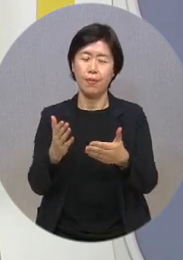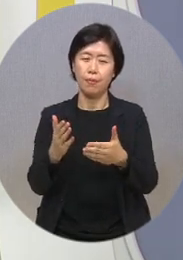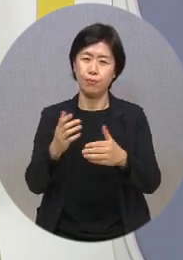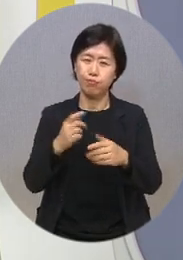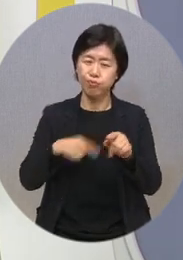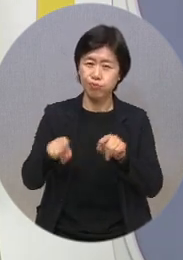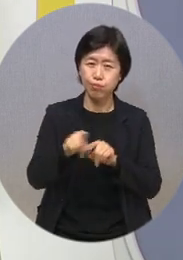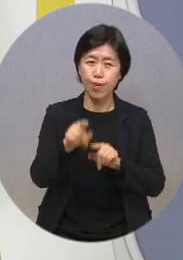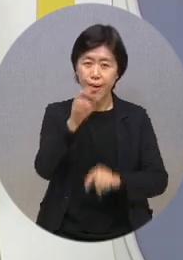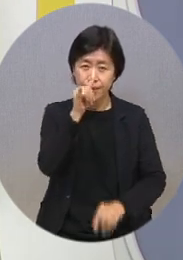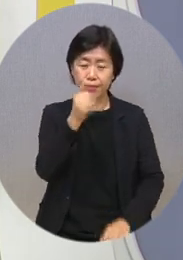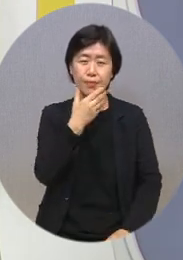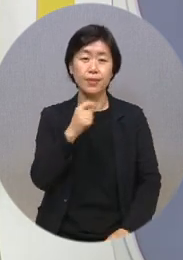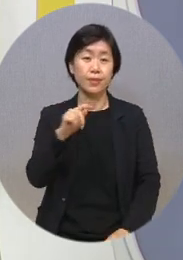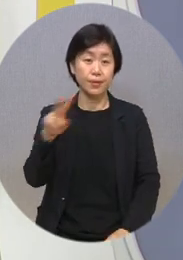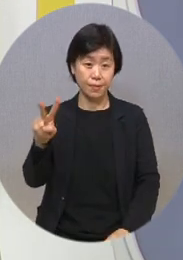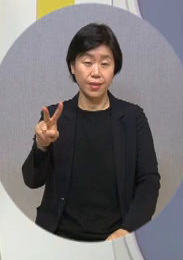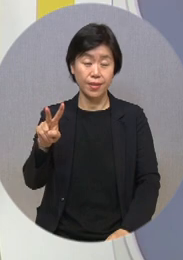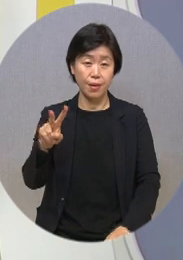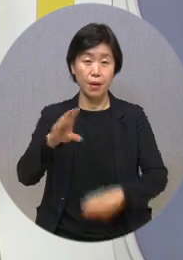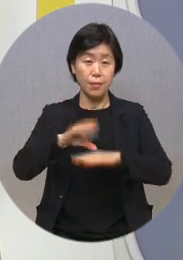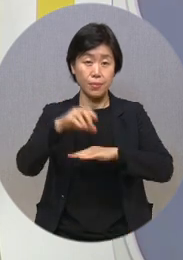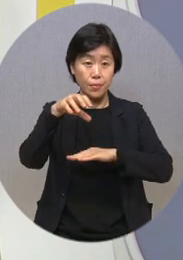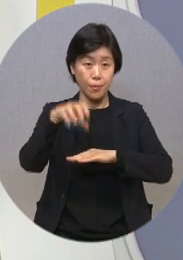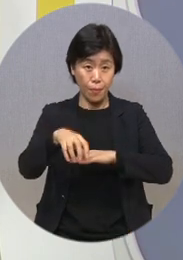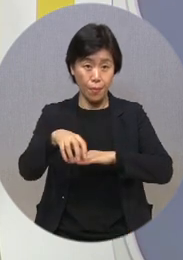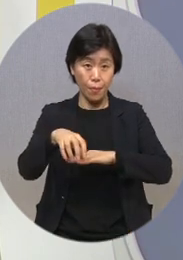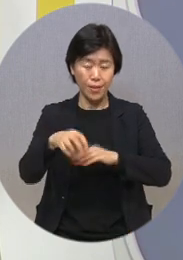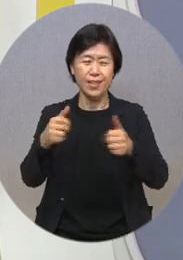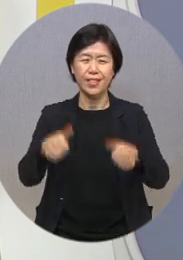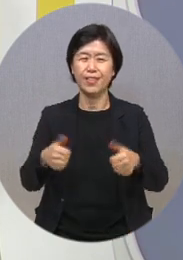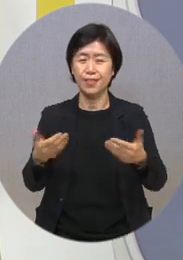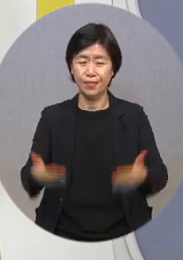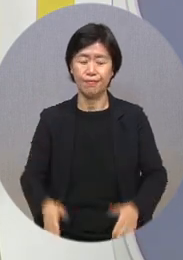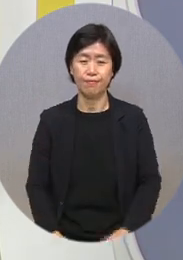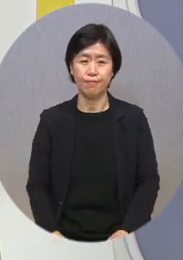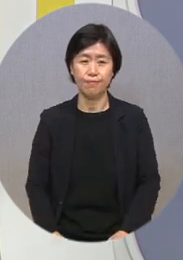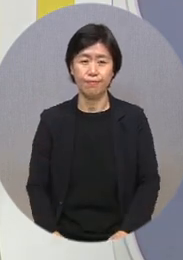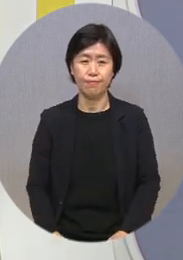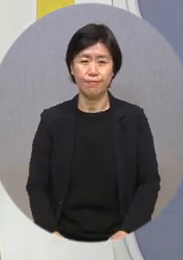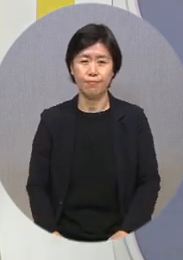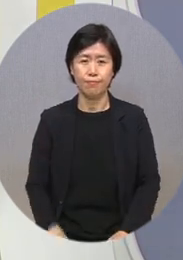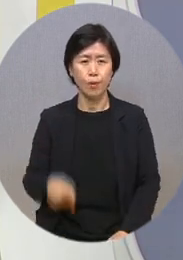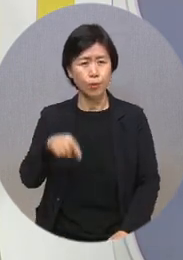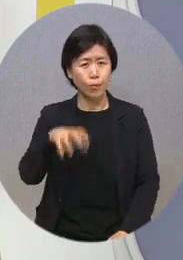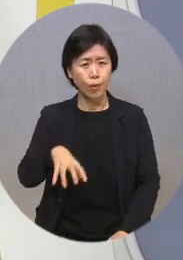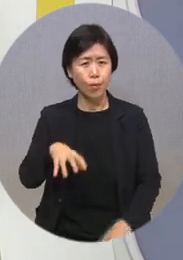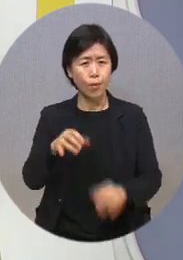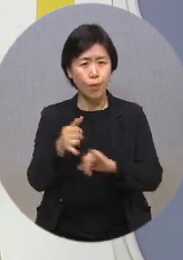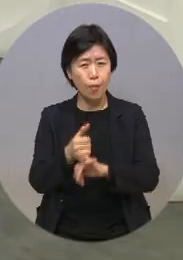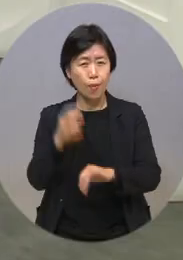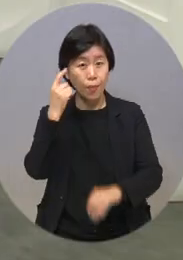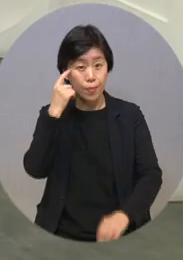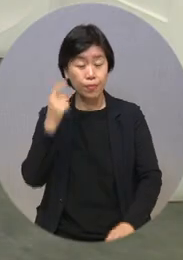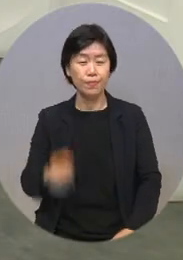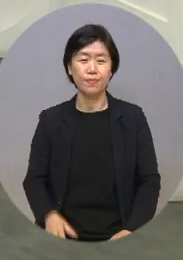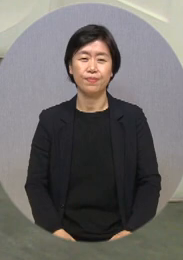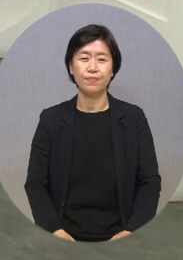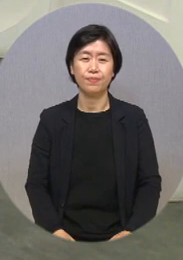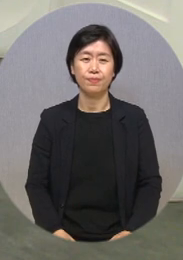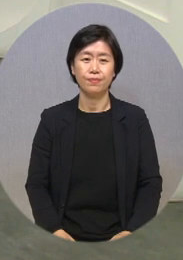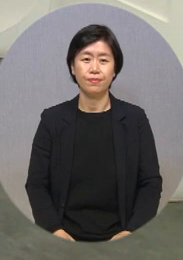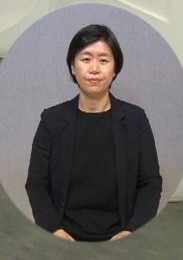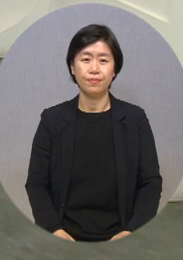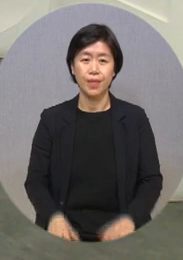스튜디오에서 여러분들께 인사드리는 이유가 있습니다. 아주 특별한 이유죠. 그렇습니다. 네. 여기